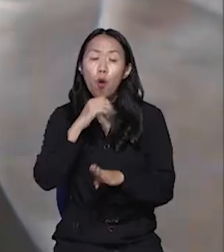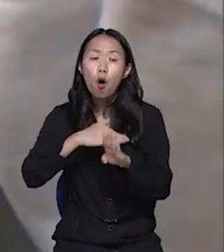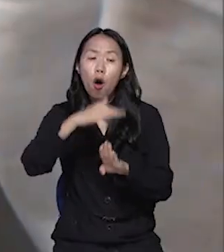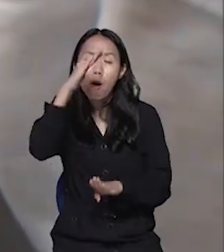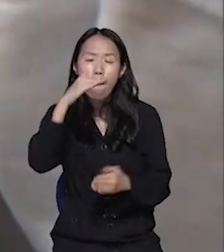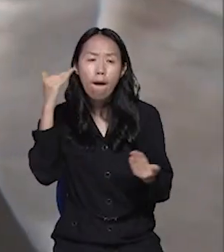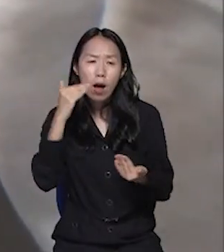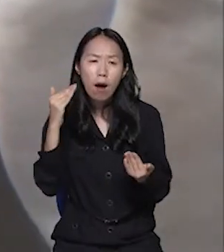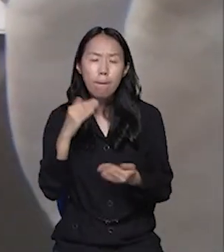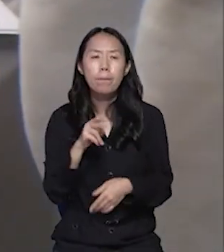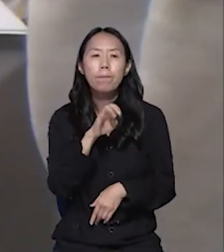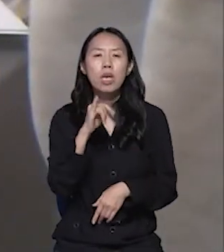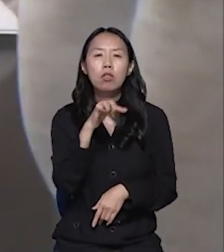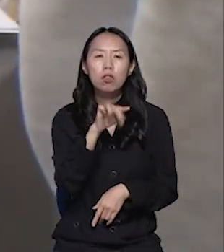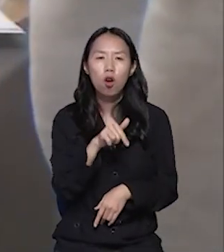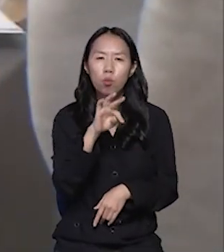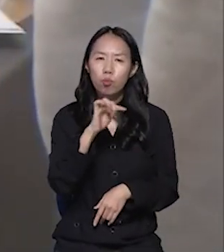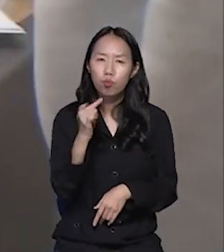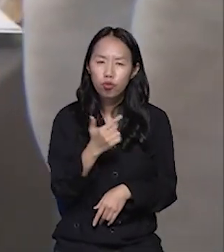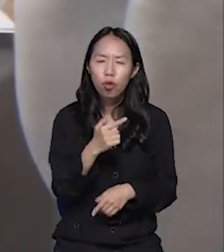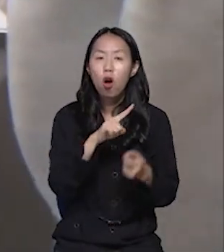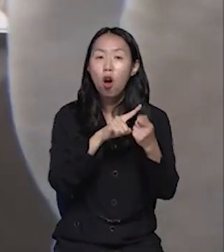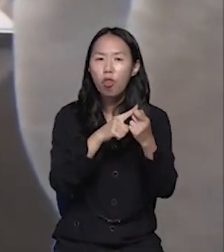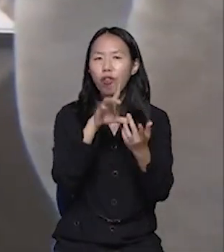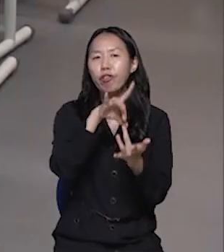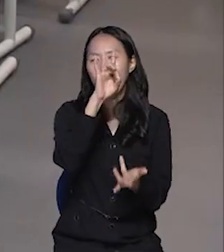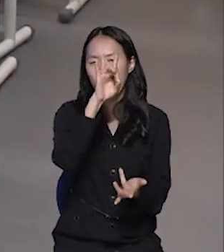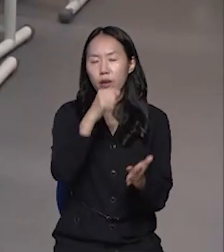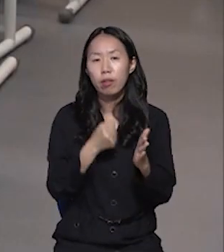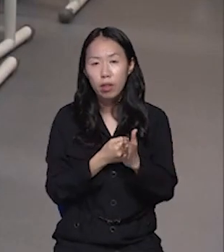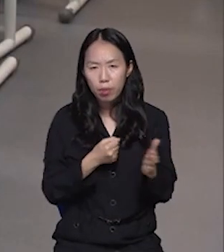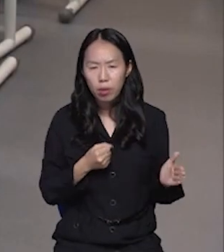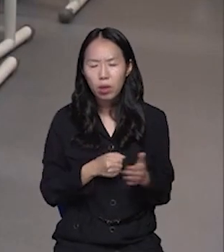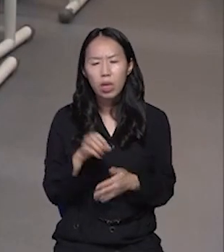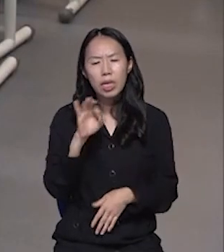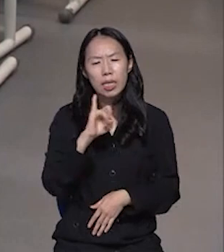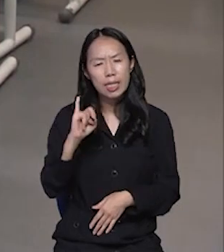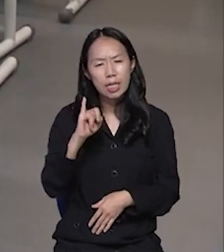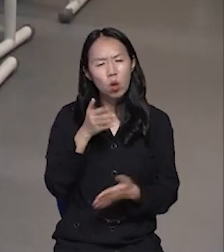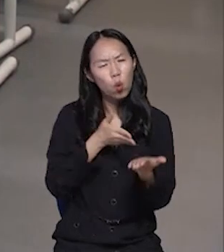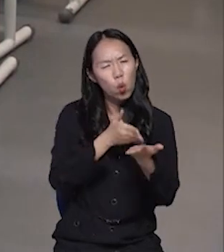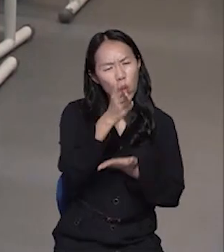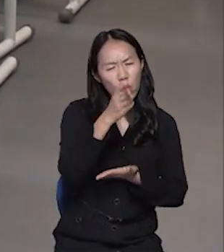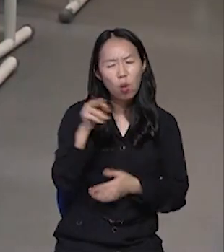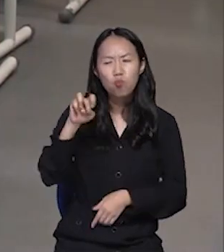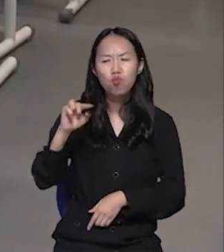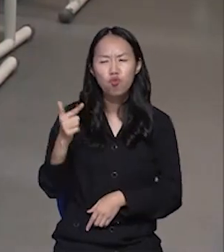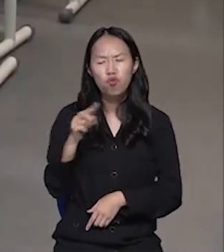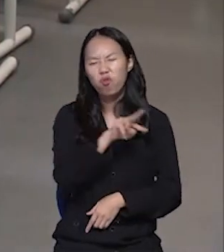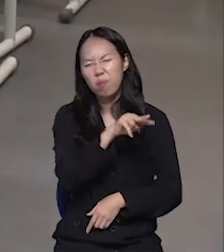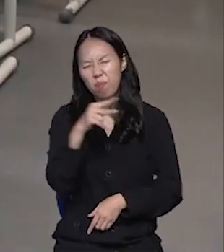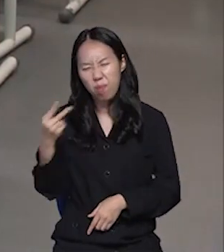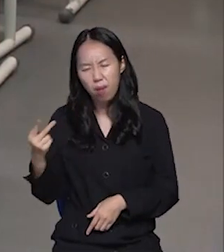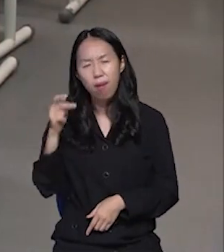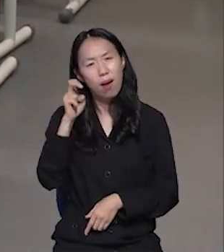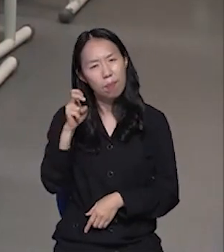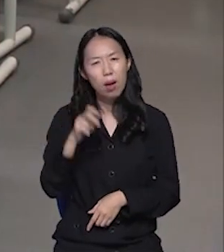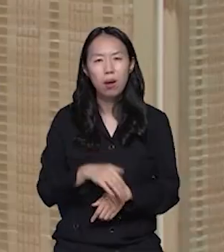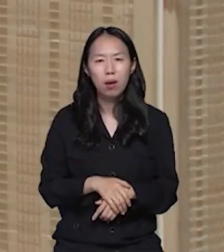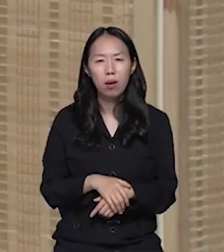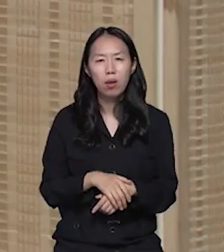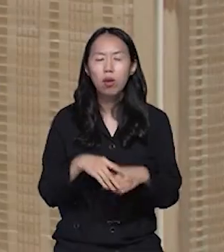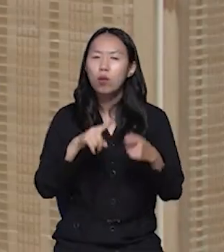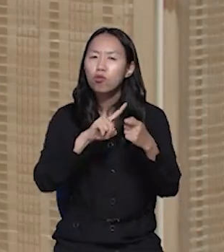미적분과 언어와 매체를 선택한다는 점에서 올해도 이과생들의 문과 침공이 예상됩니다 국어 영역이